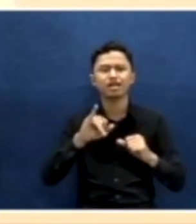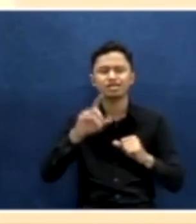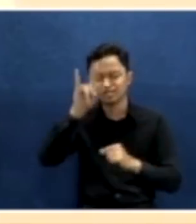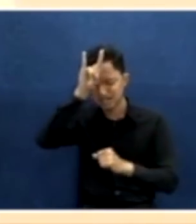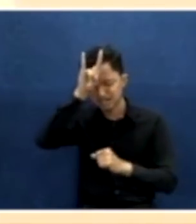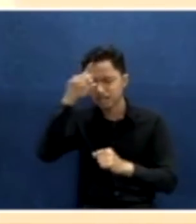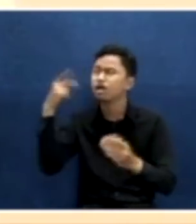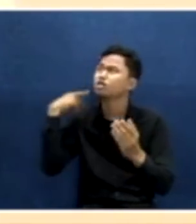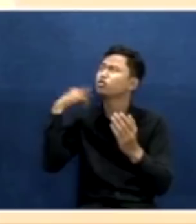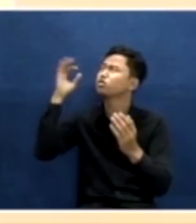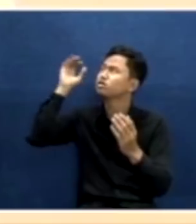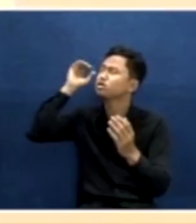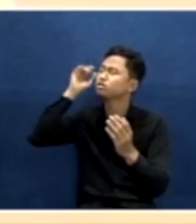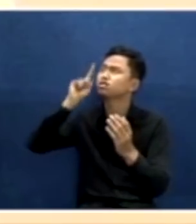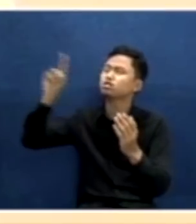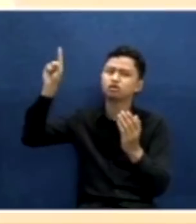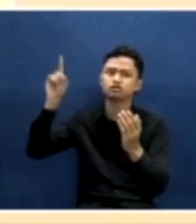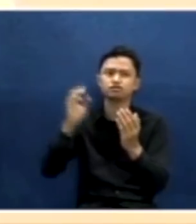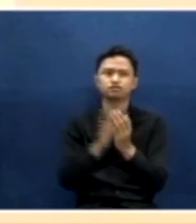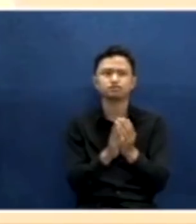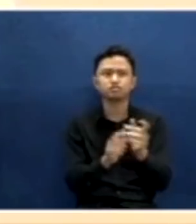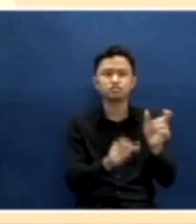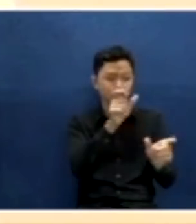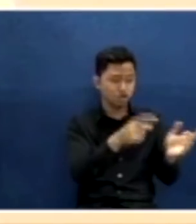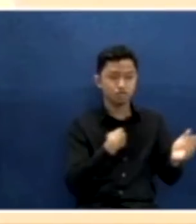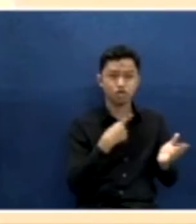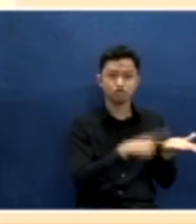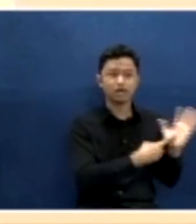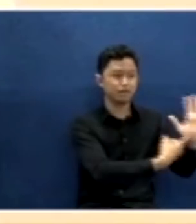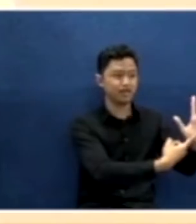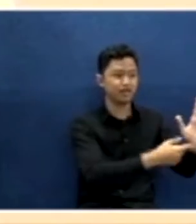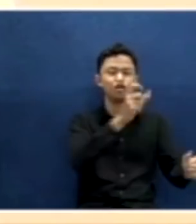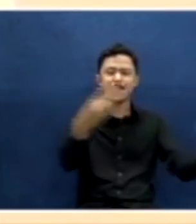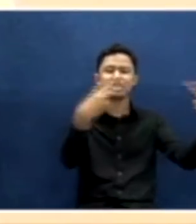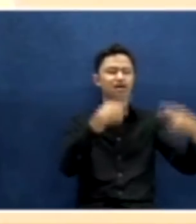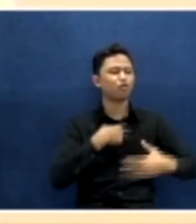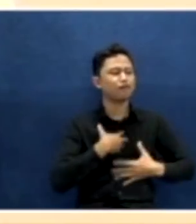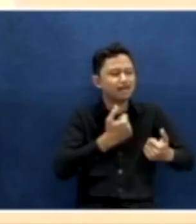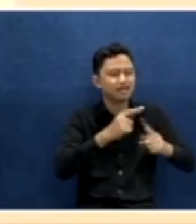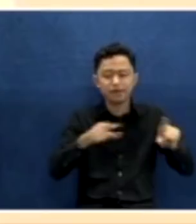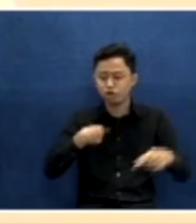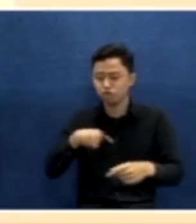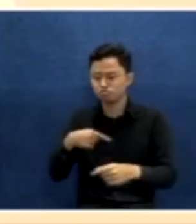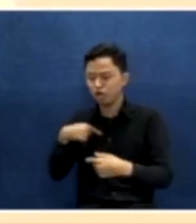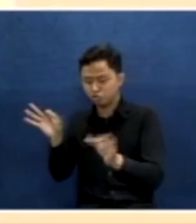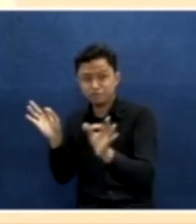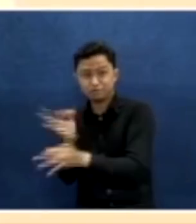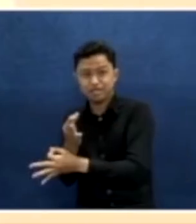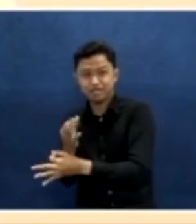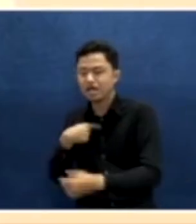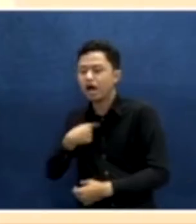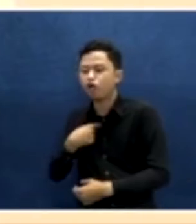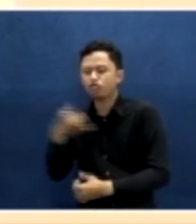kami menjadikan kami sering berlaku baik ketika di depan orang tapi kejahatan dosa ketika ditengah kesepian manusia